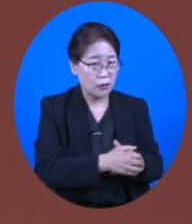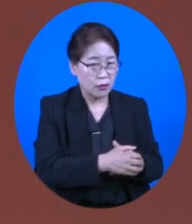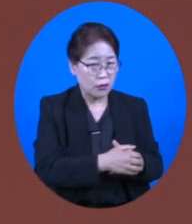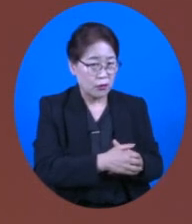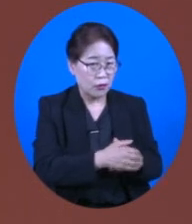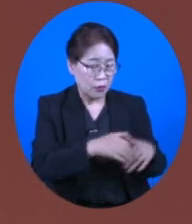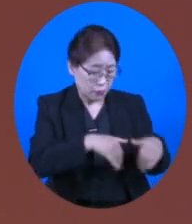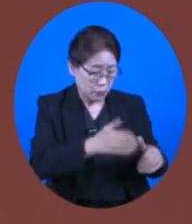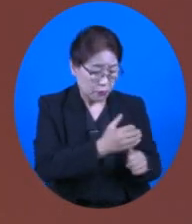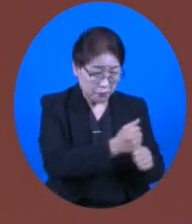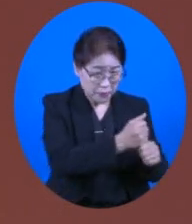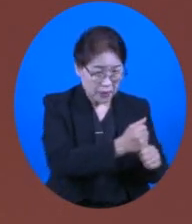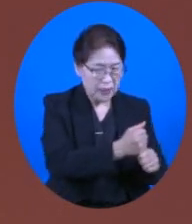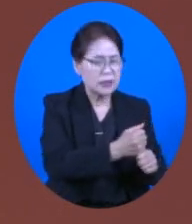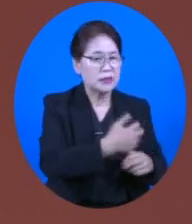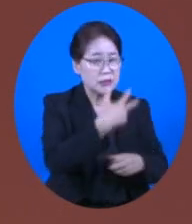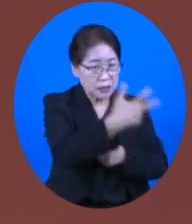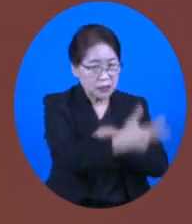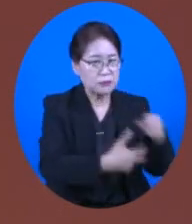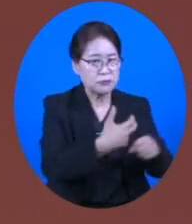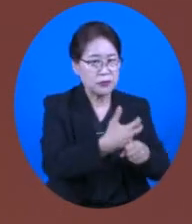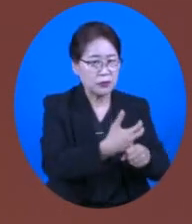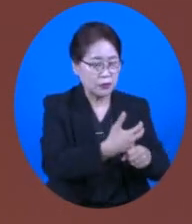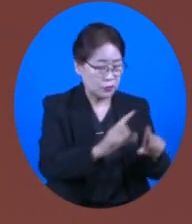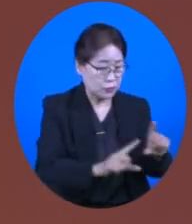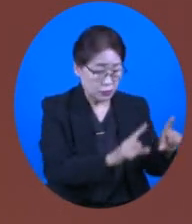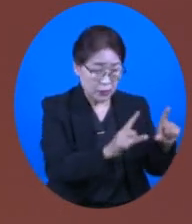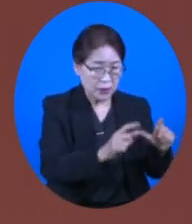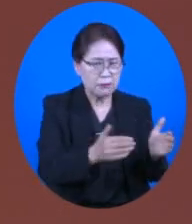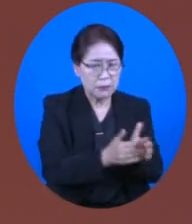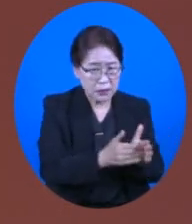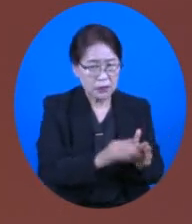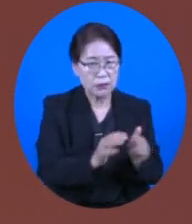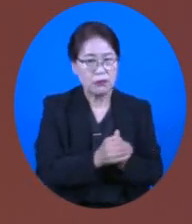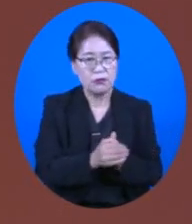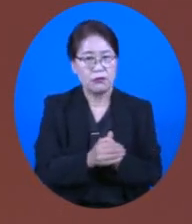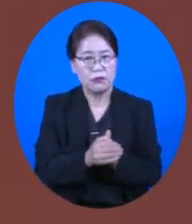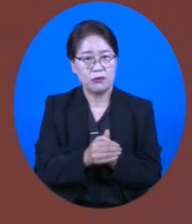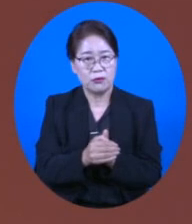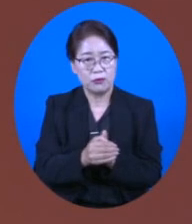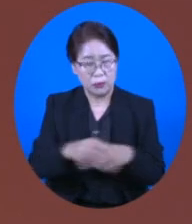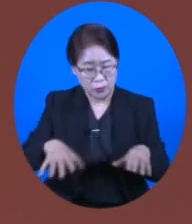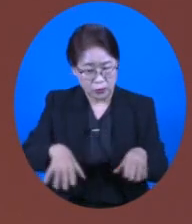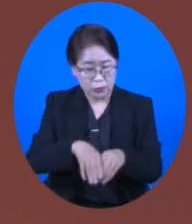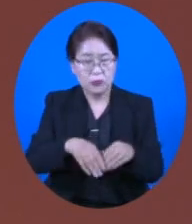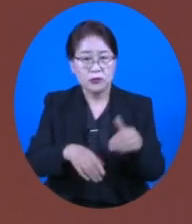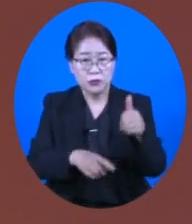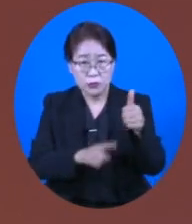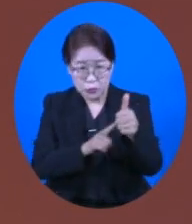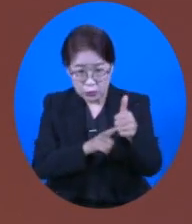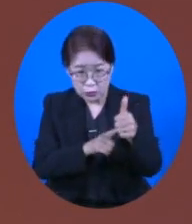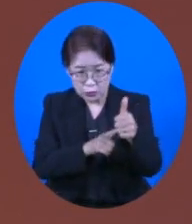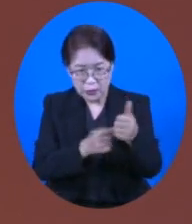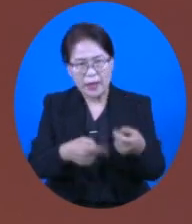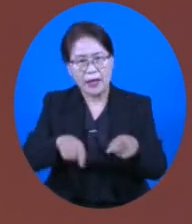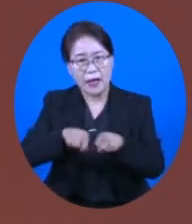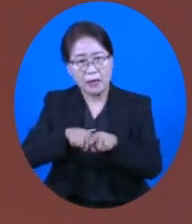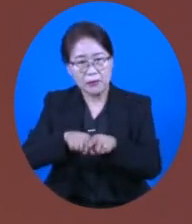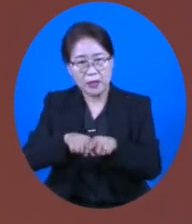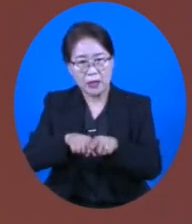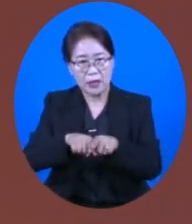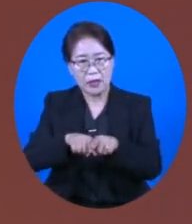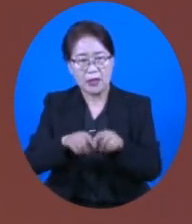예루살렘으로 돌아올 때에 총독 수룹바벨과 함께 그 이스라엘 백성들의